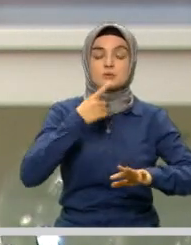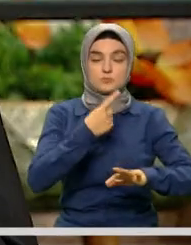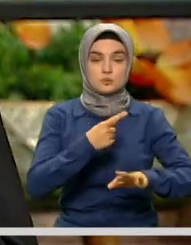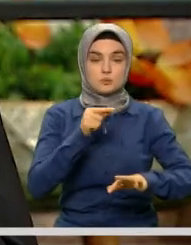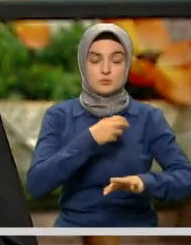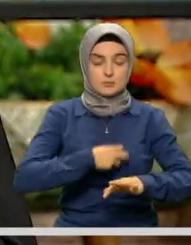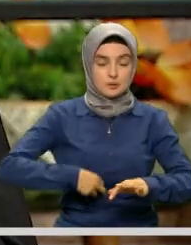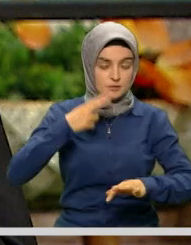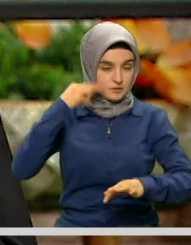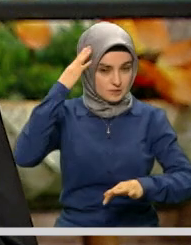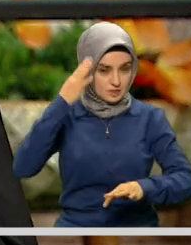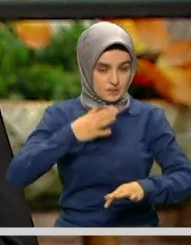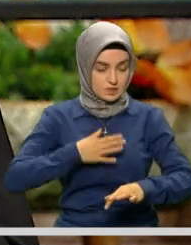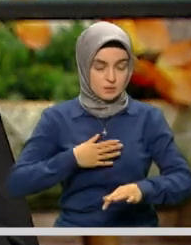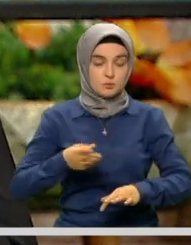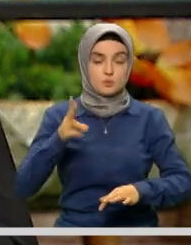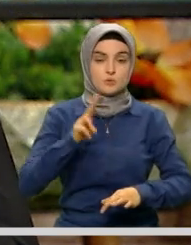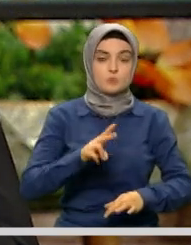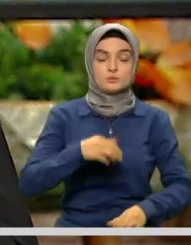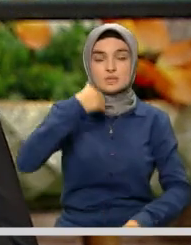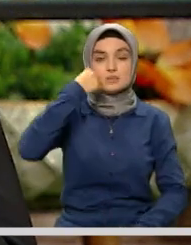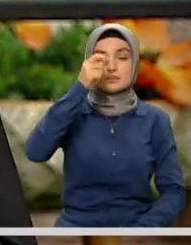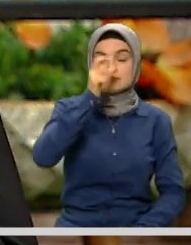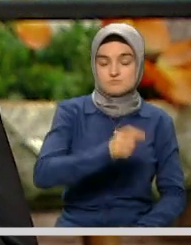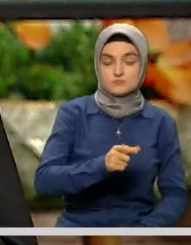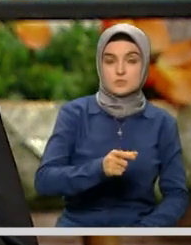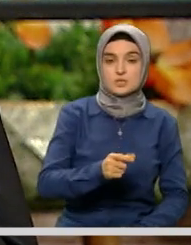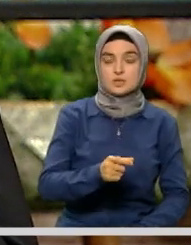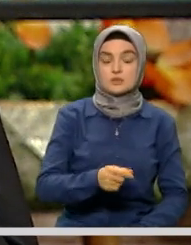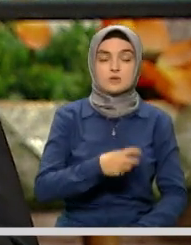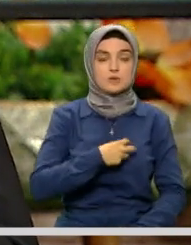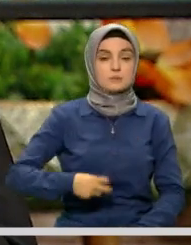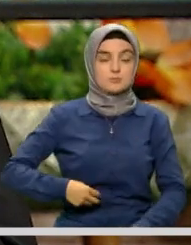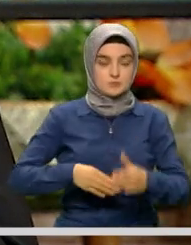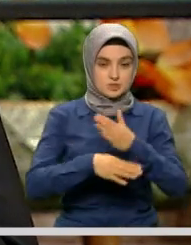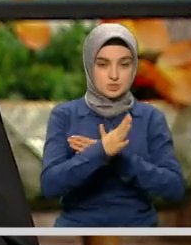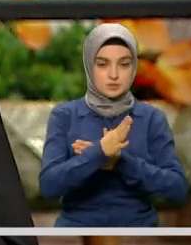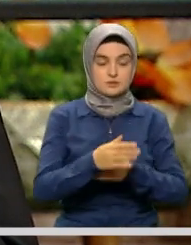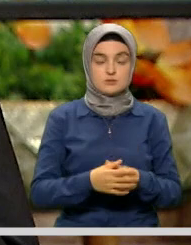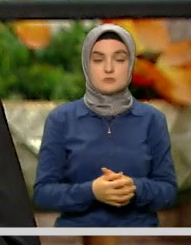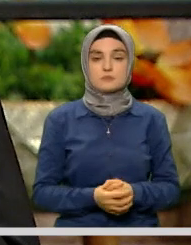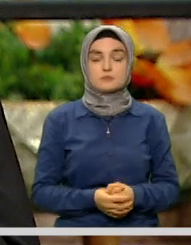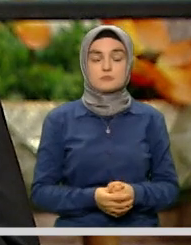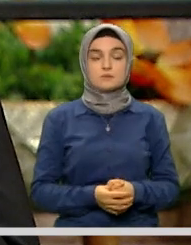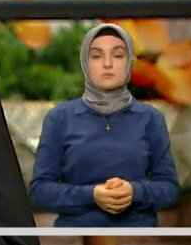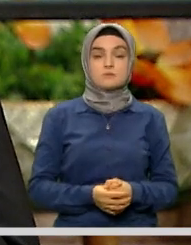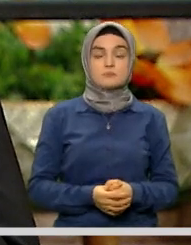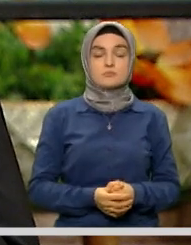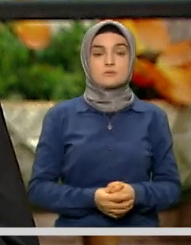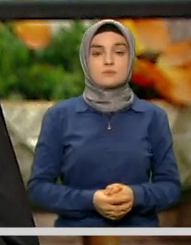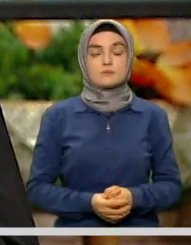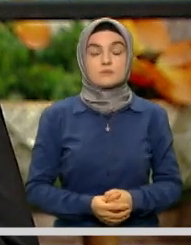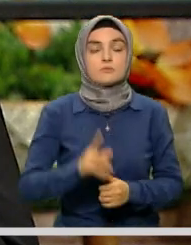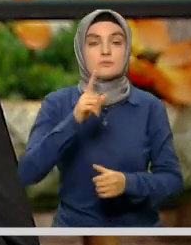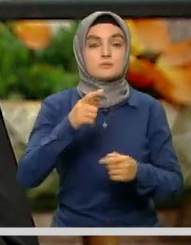Aleyhisselatü Vesselam vefat ettiğinde, yalancı peygamber hadisesi çıktığında, Müsellemetül Kezzab olayı çıktığında bir